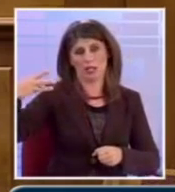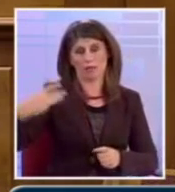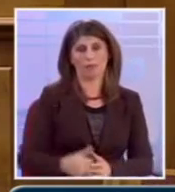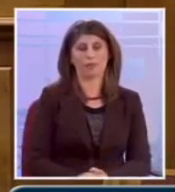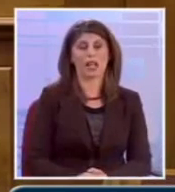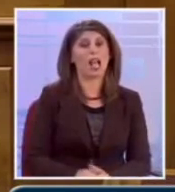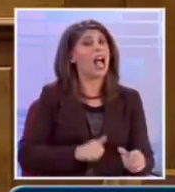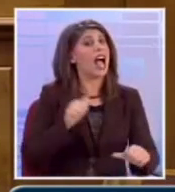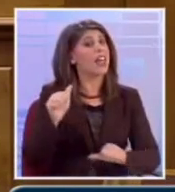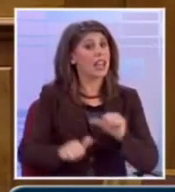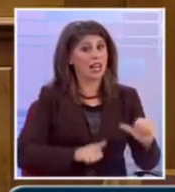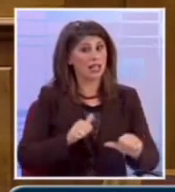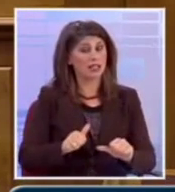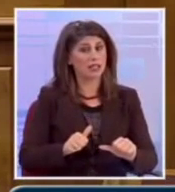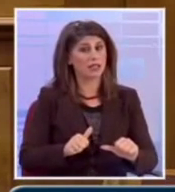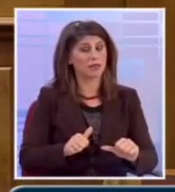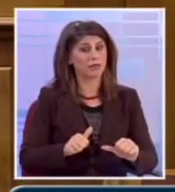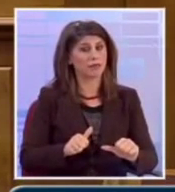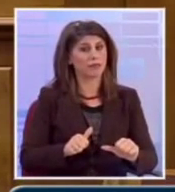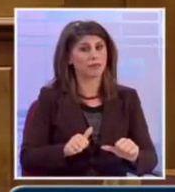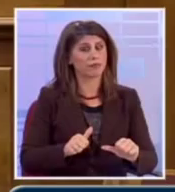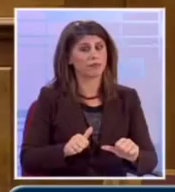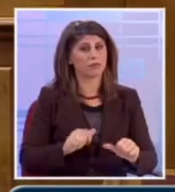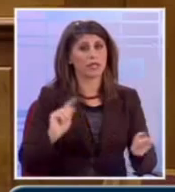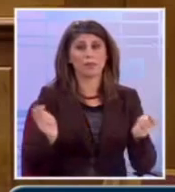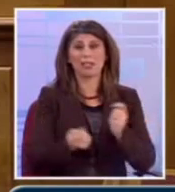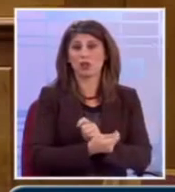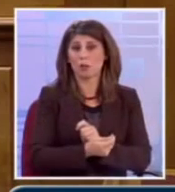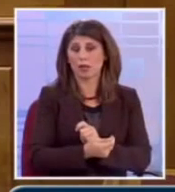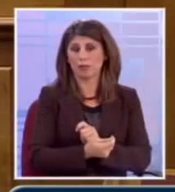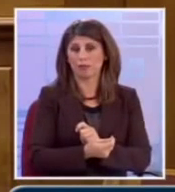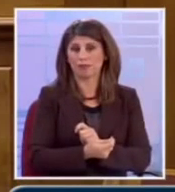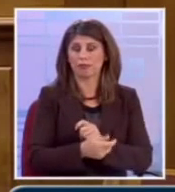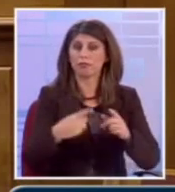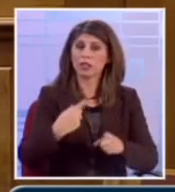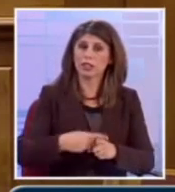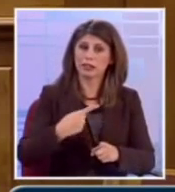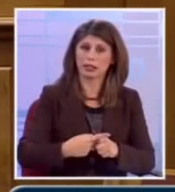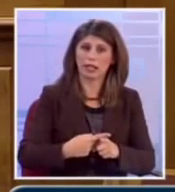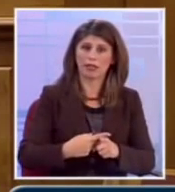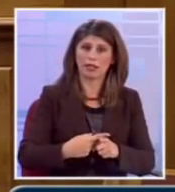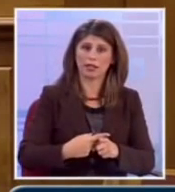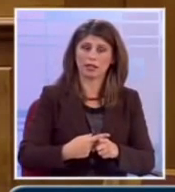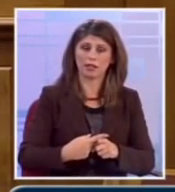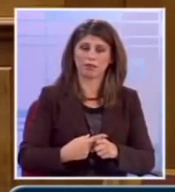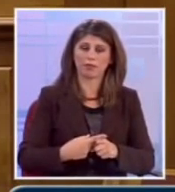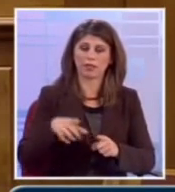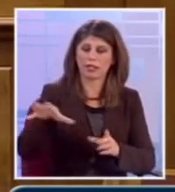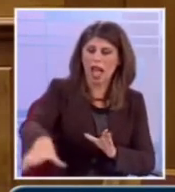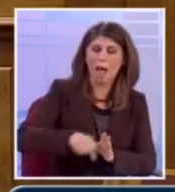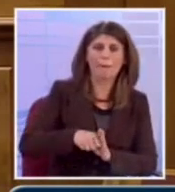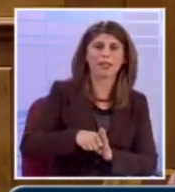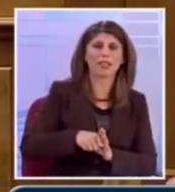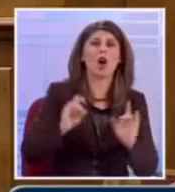θα αναθεωρηθεί για την μετατροπή της χώρας σε αποικία χωρίς υποδομές,